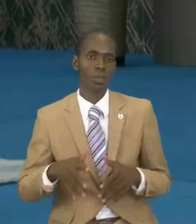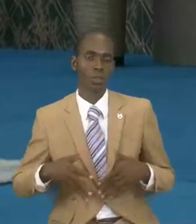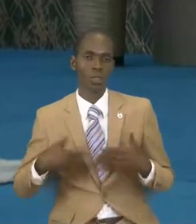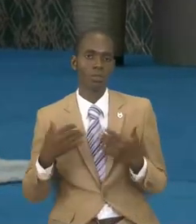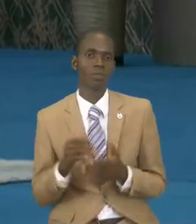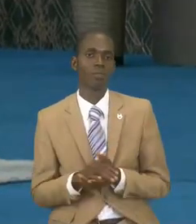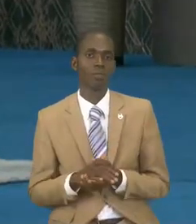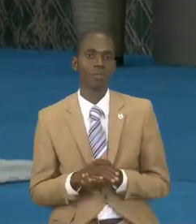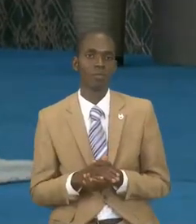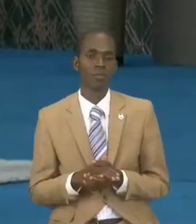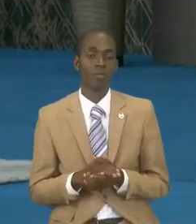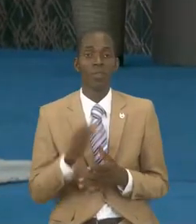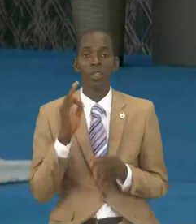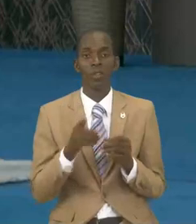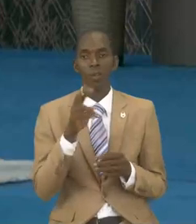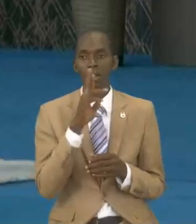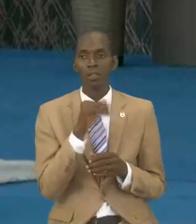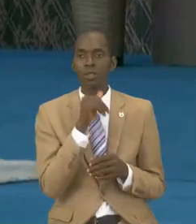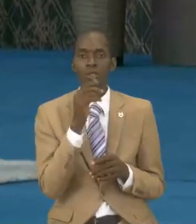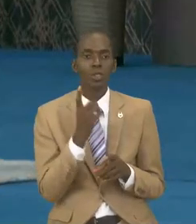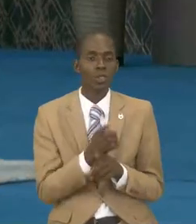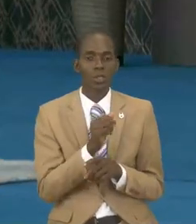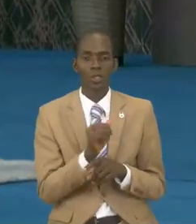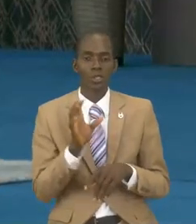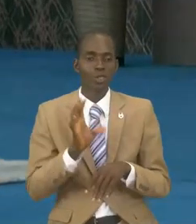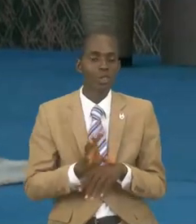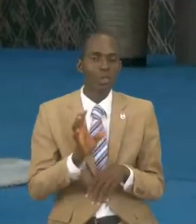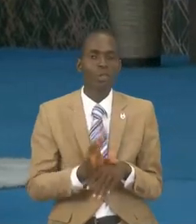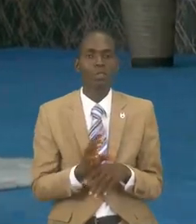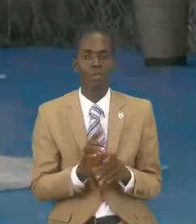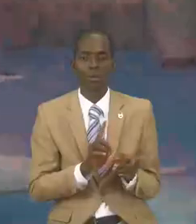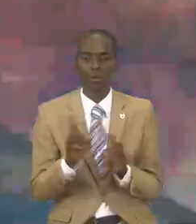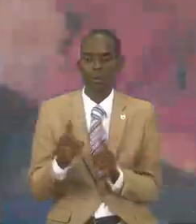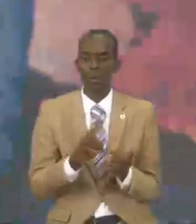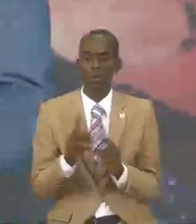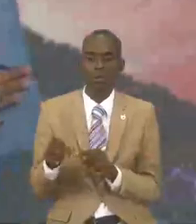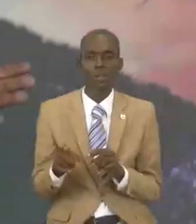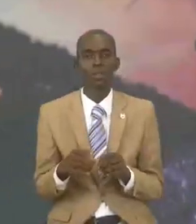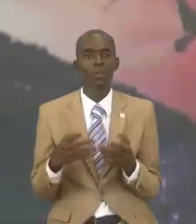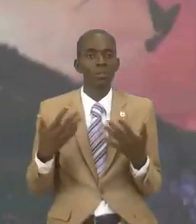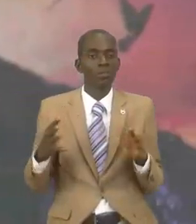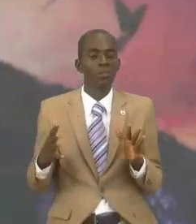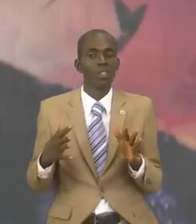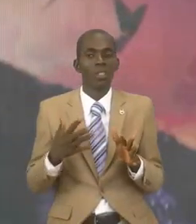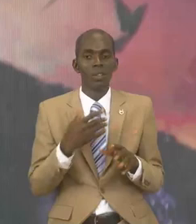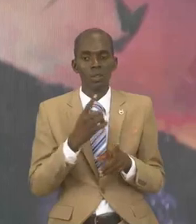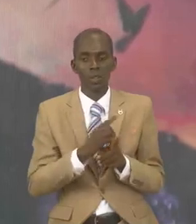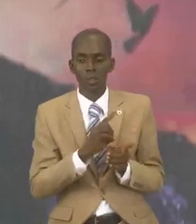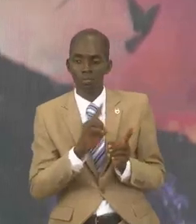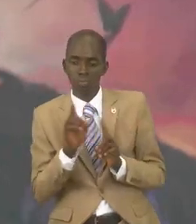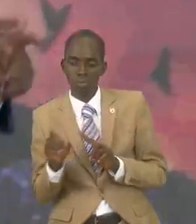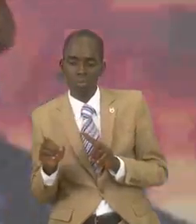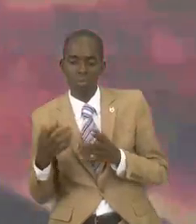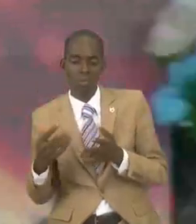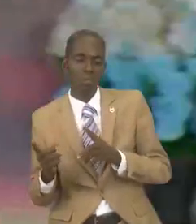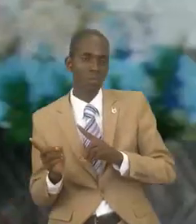vie. Si tu n'es pas un chrétien normal, un chrétien nominal, celui qui va simplement à